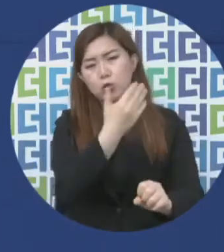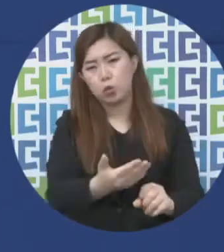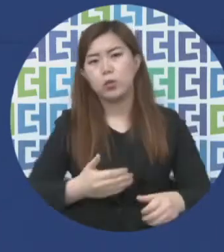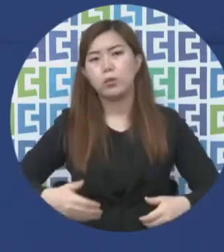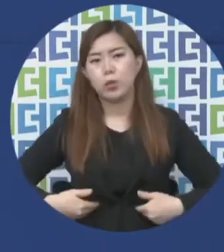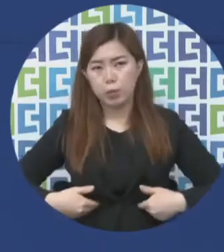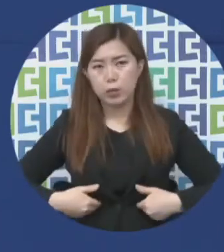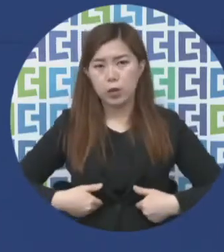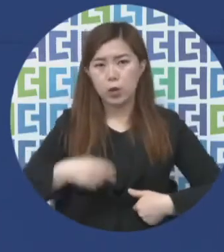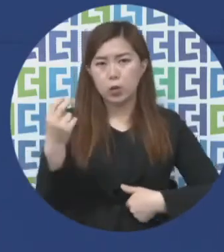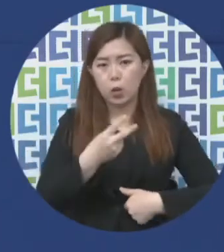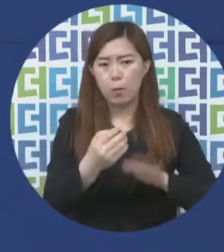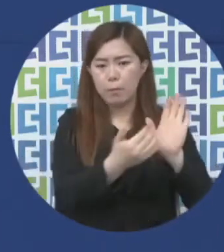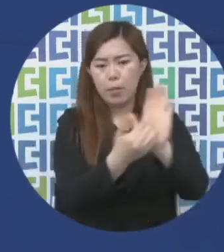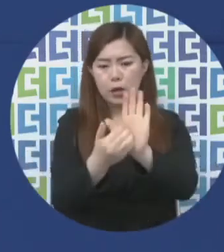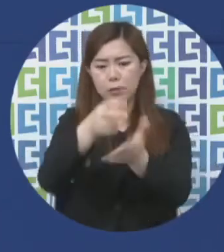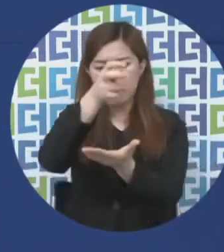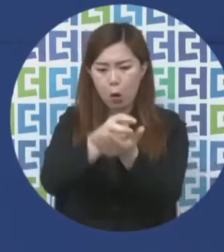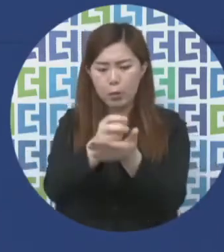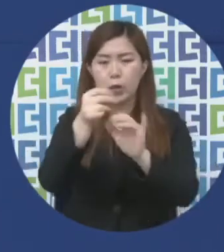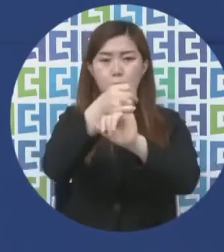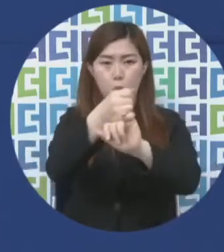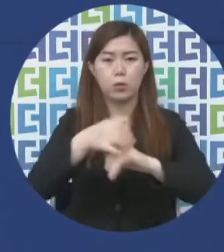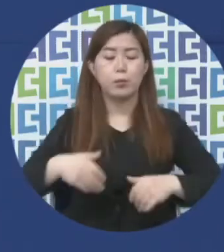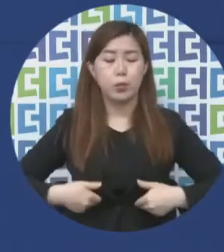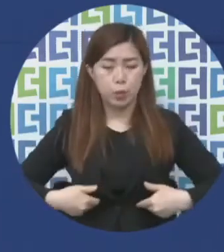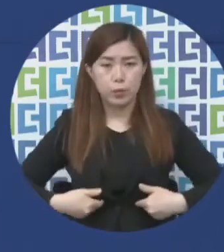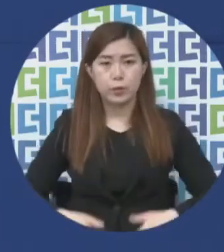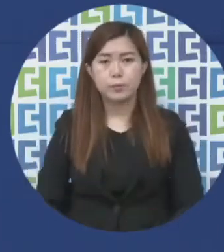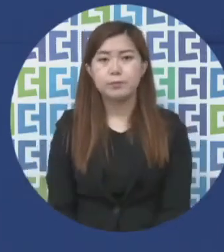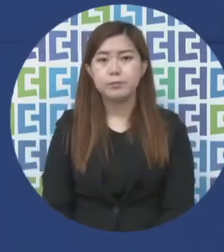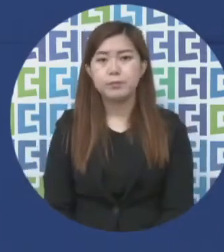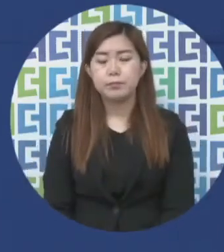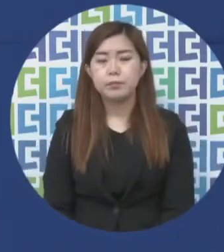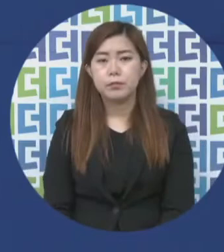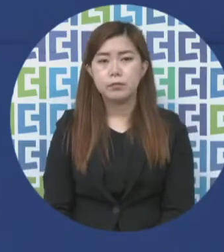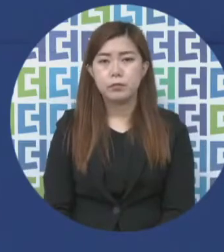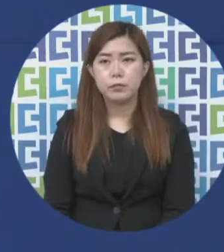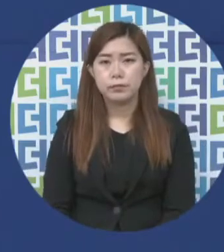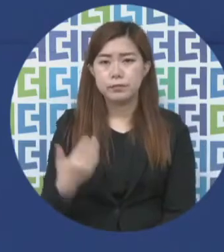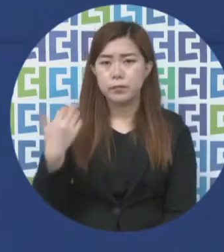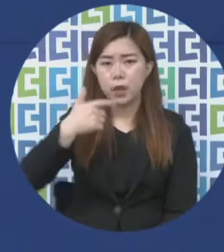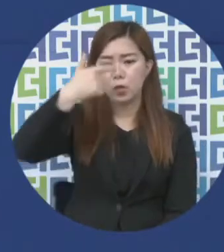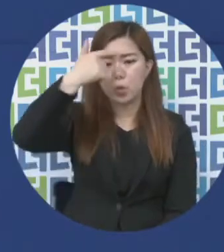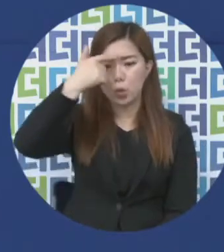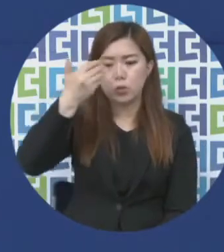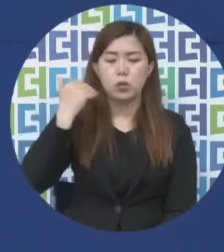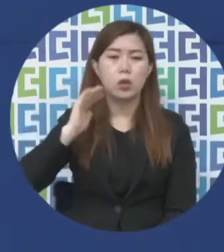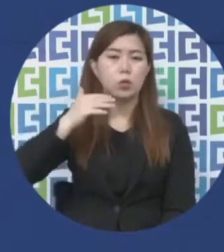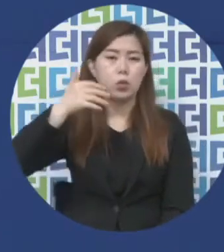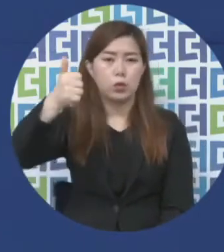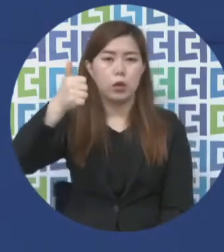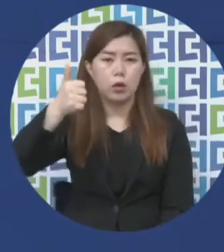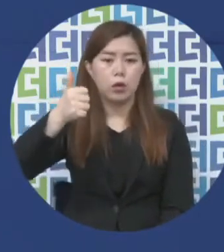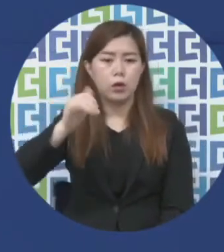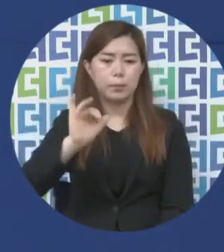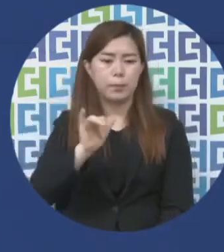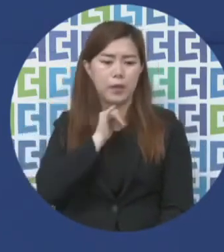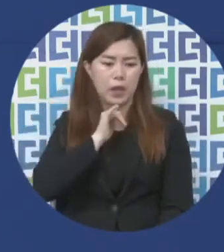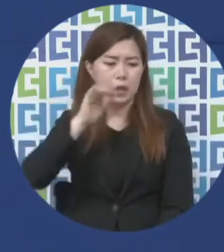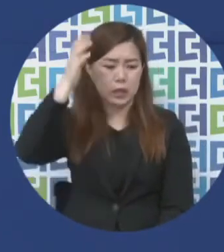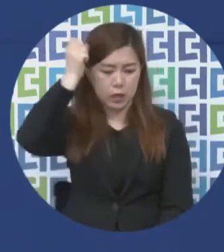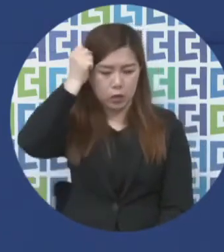국회 통과시키겠습니다. 당원 동지 여러분, 노무현 대통령의 아픔을 기억합니다. 반복돼서는 안